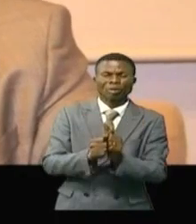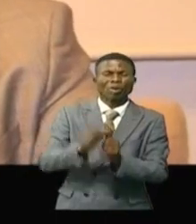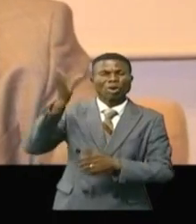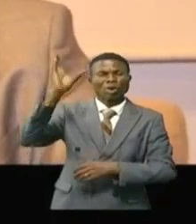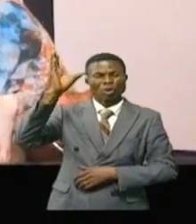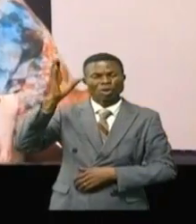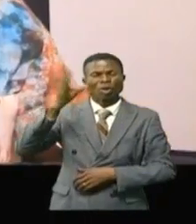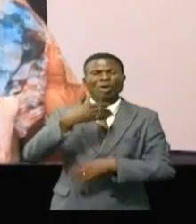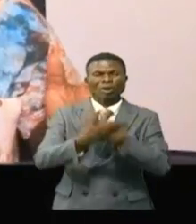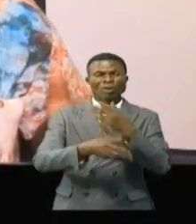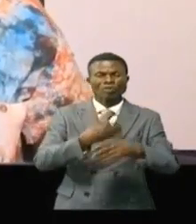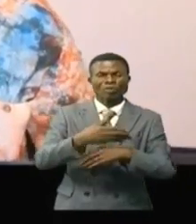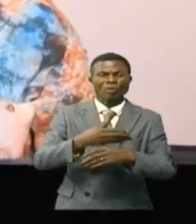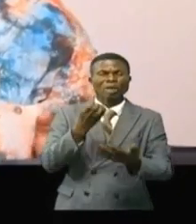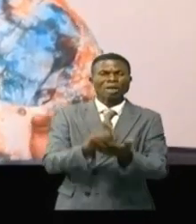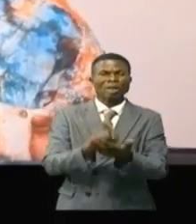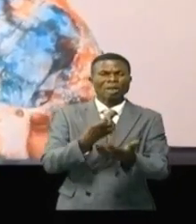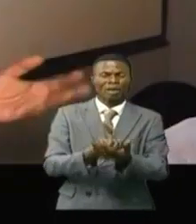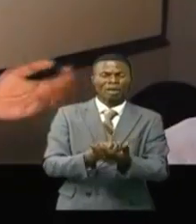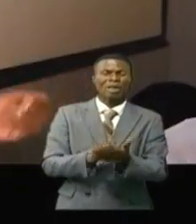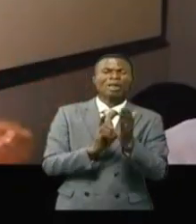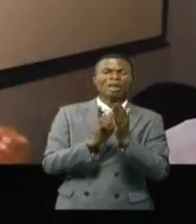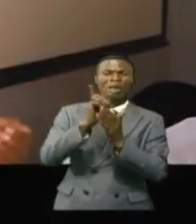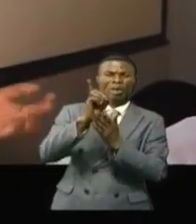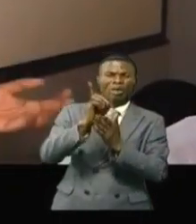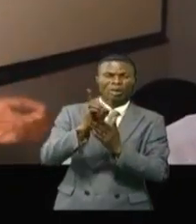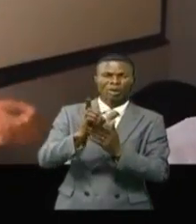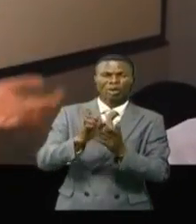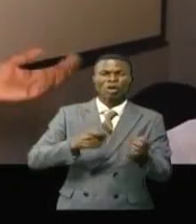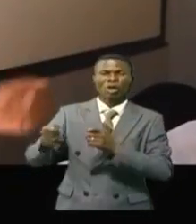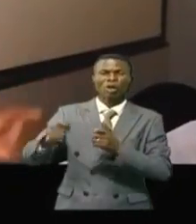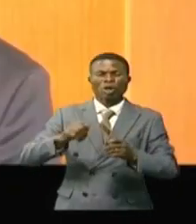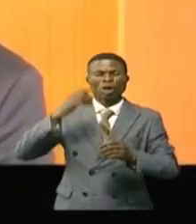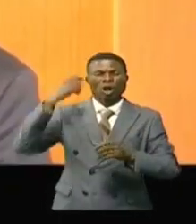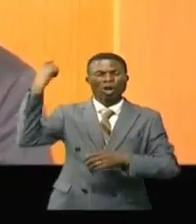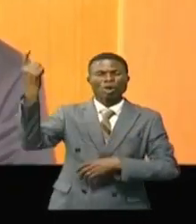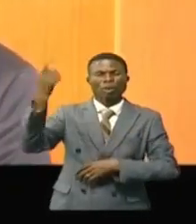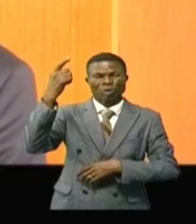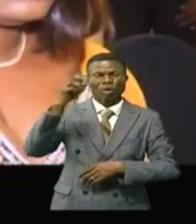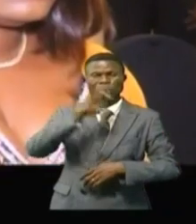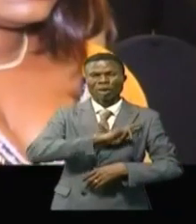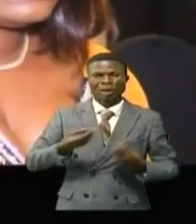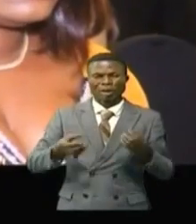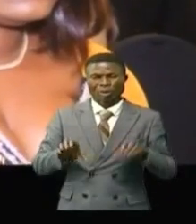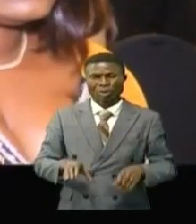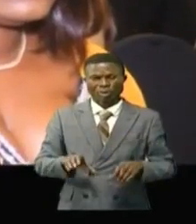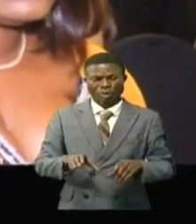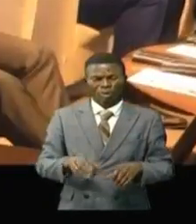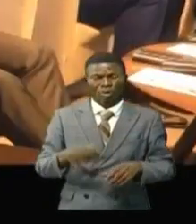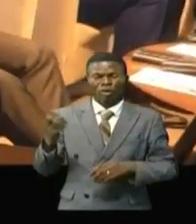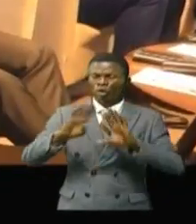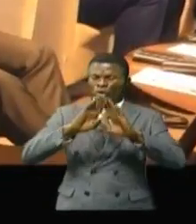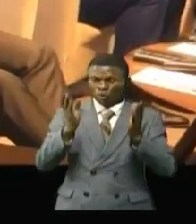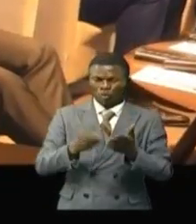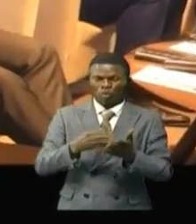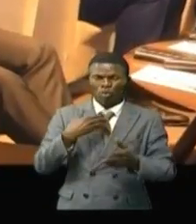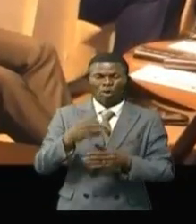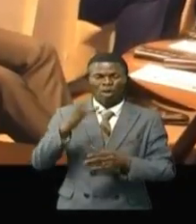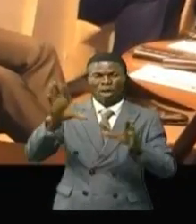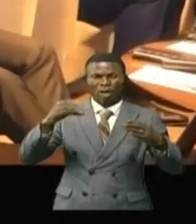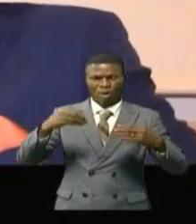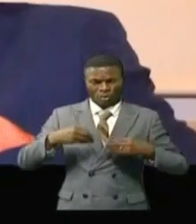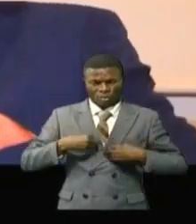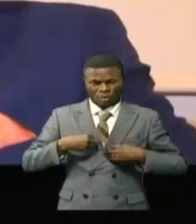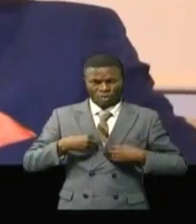pour réaliser des économies d'échelle sur les marchés de l'économie mobile en RDC. Ils ont tout de même reconnu que